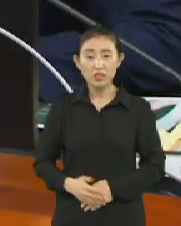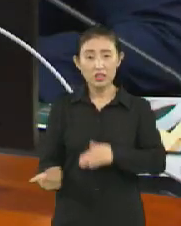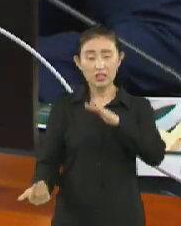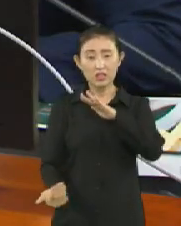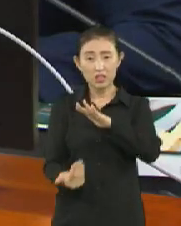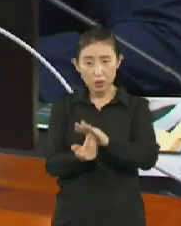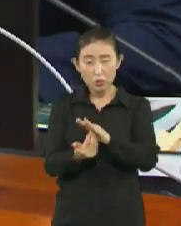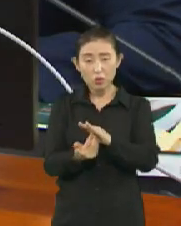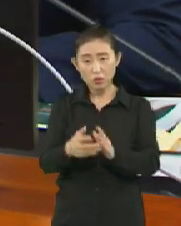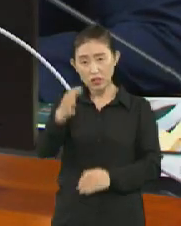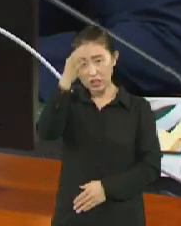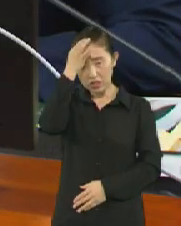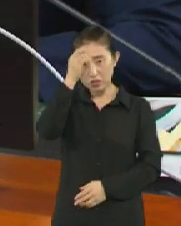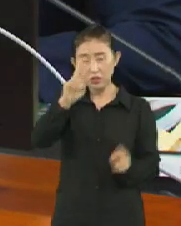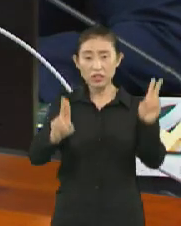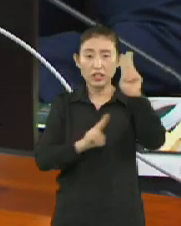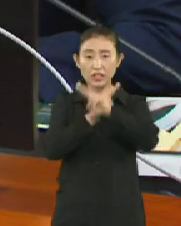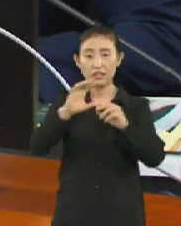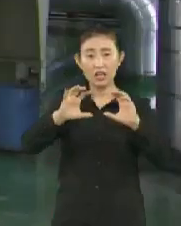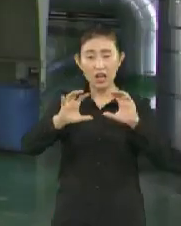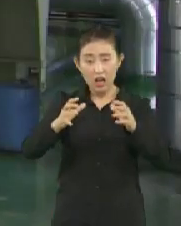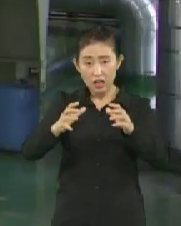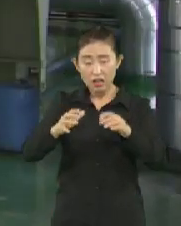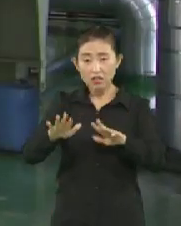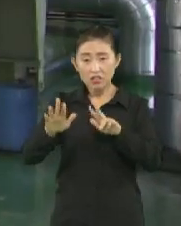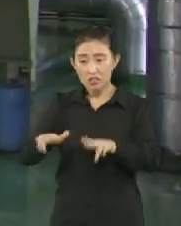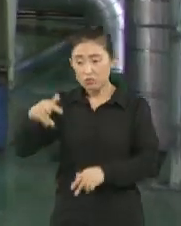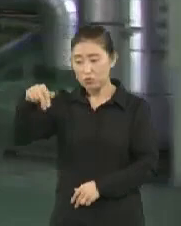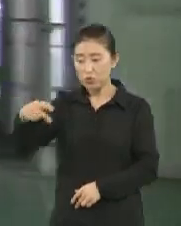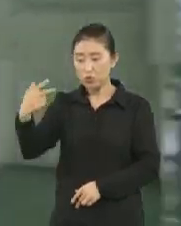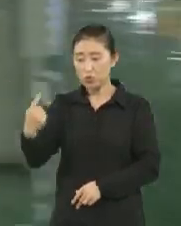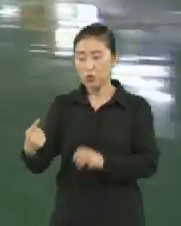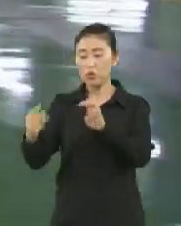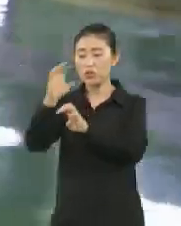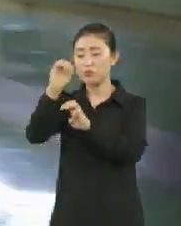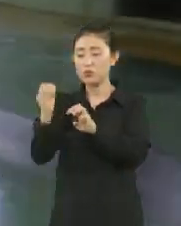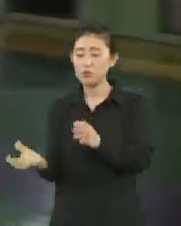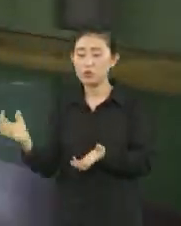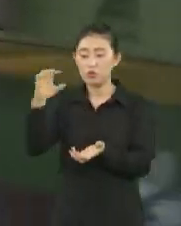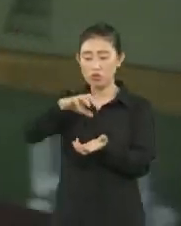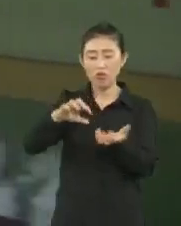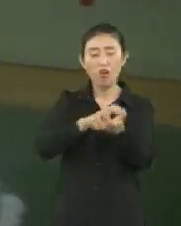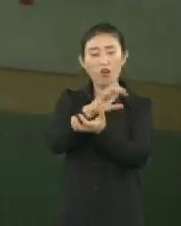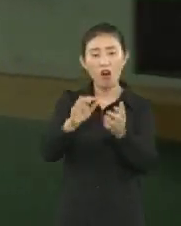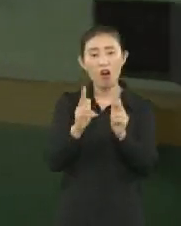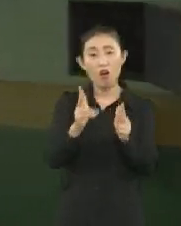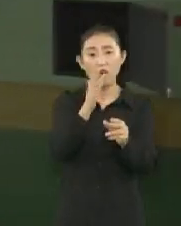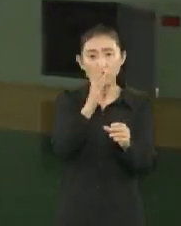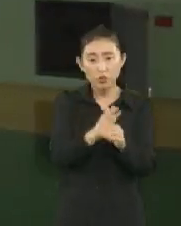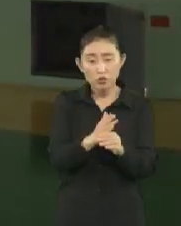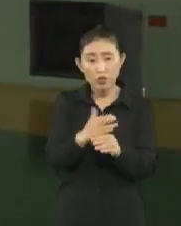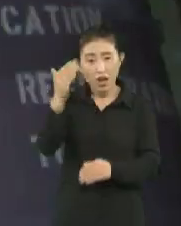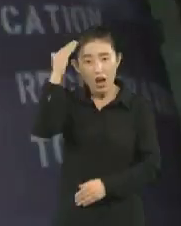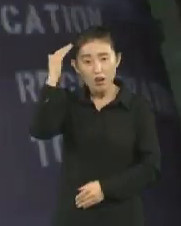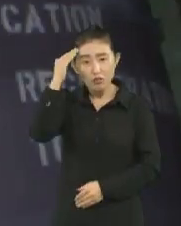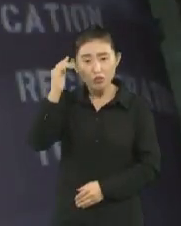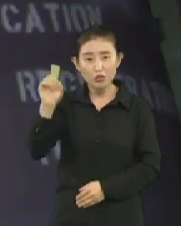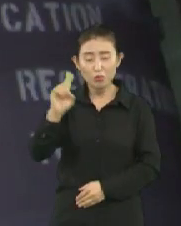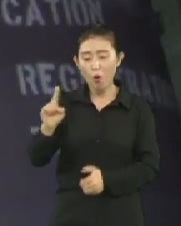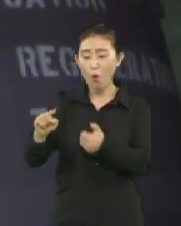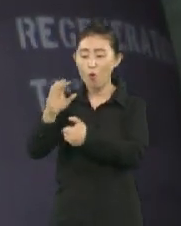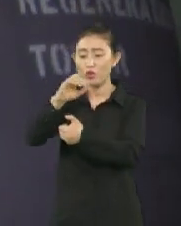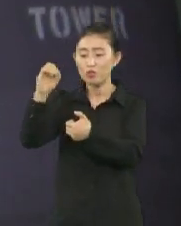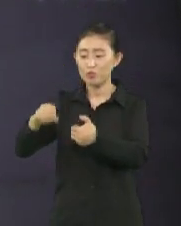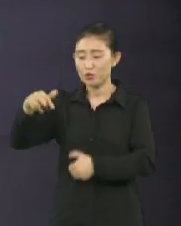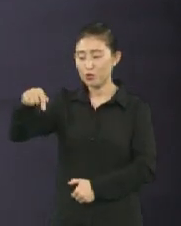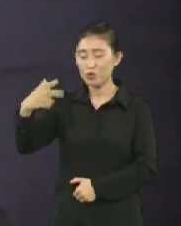세계 제1인 네덜란드가 30%까지 수소를 섞은 터빈을 가동 중인데 이번 50%의 수소 혼합이 성공하면